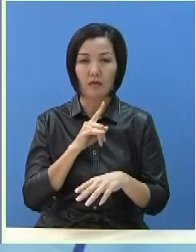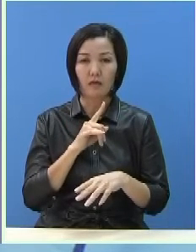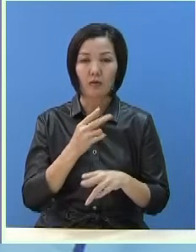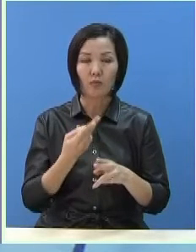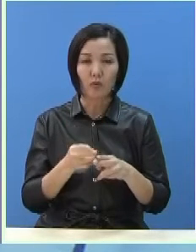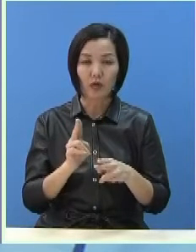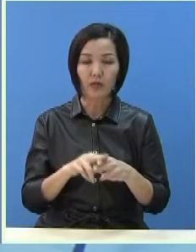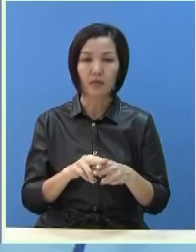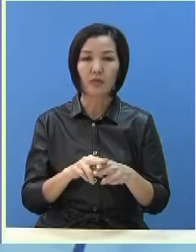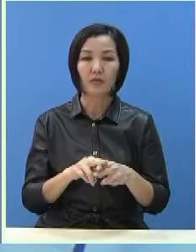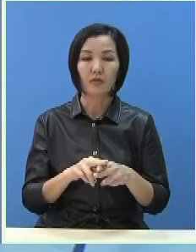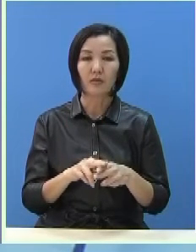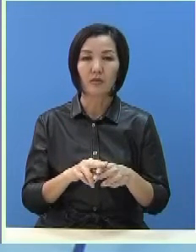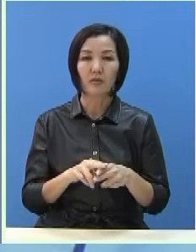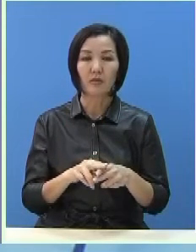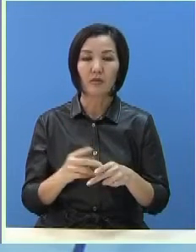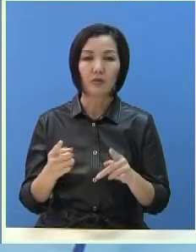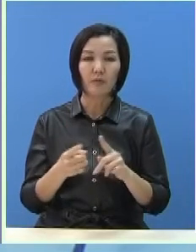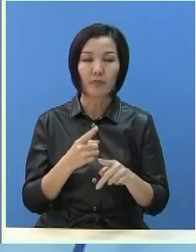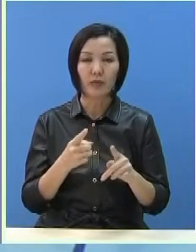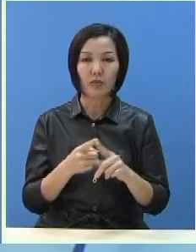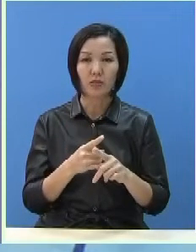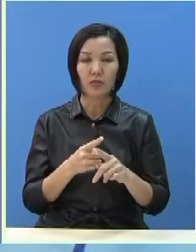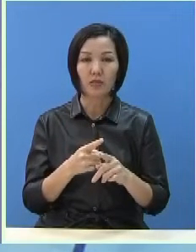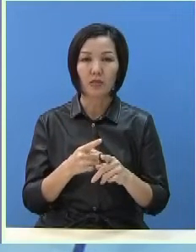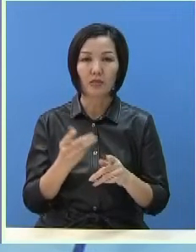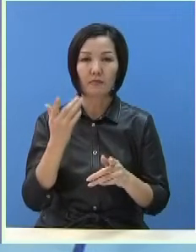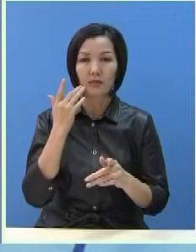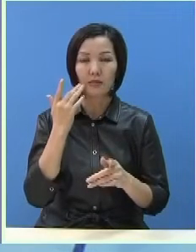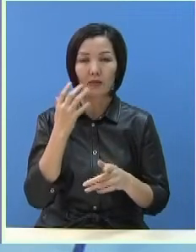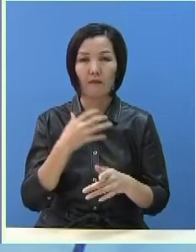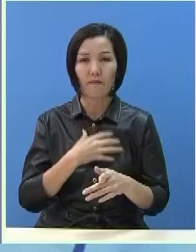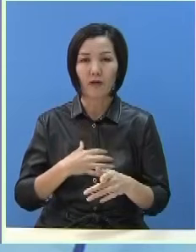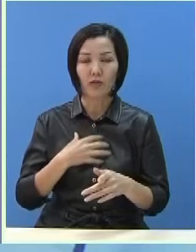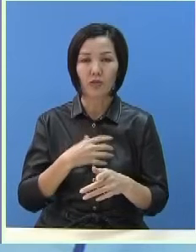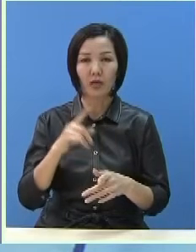ойлаймын, сондықтан бірінші кезекте әрине қазақ тілі